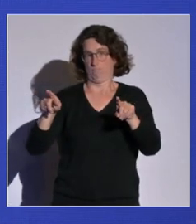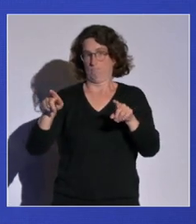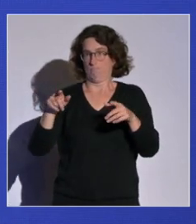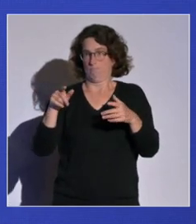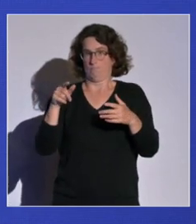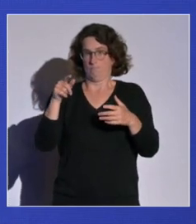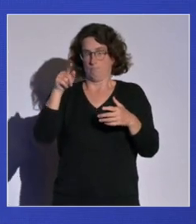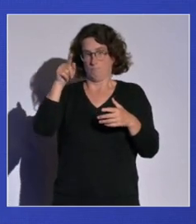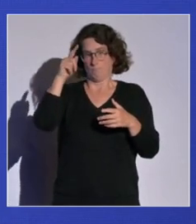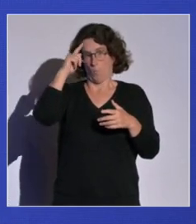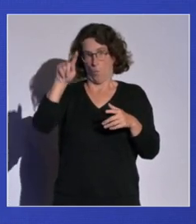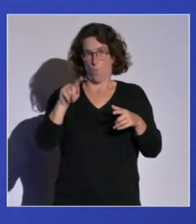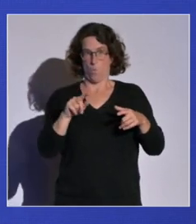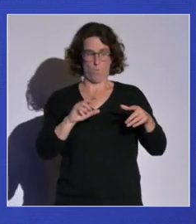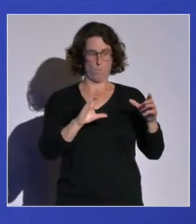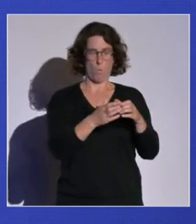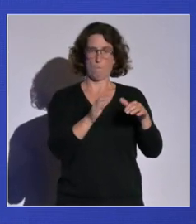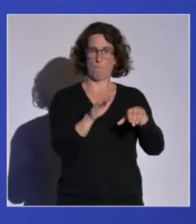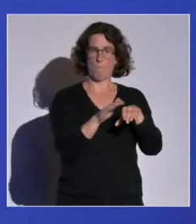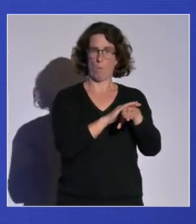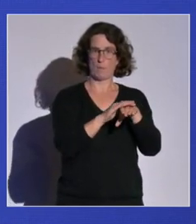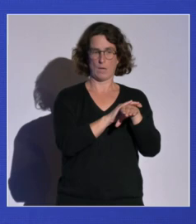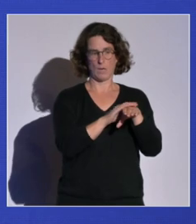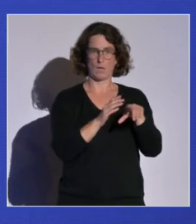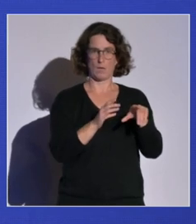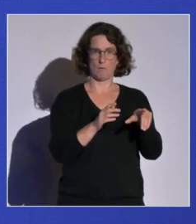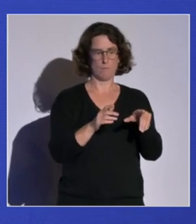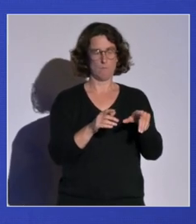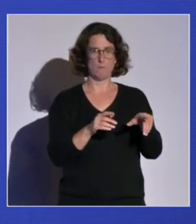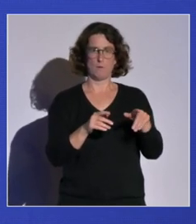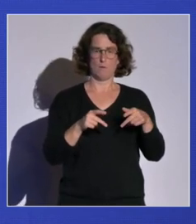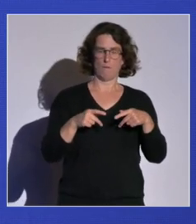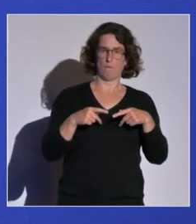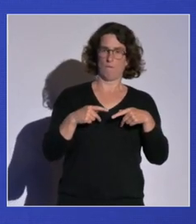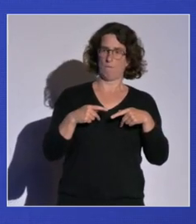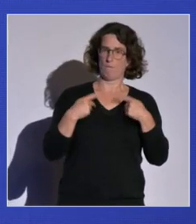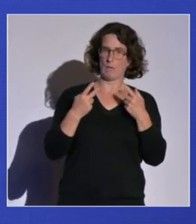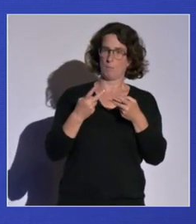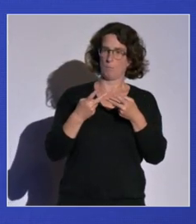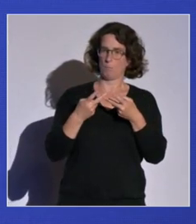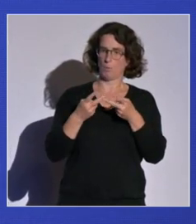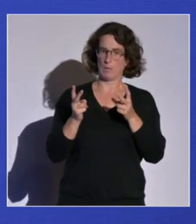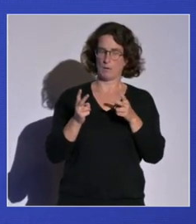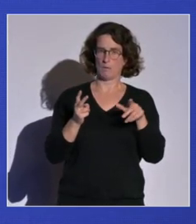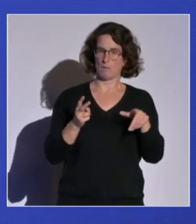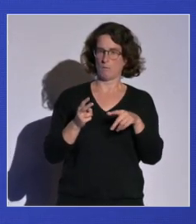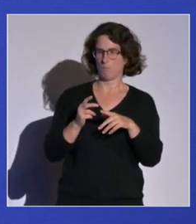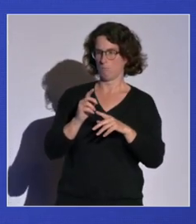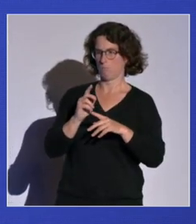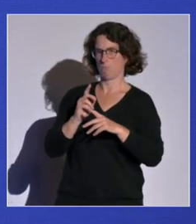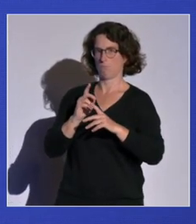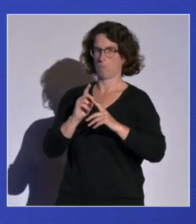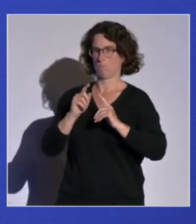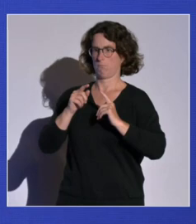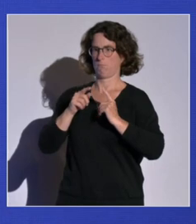de la moralisation de la vie publique son principal axe d'engagement et son mantra depuis